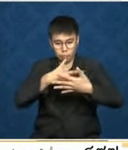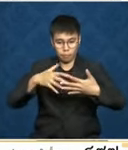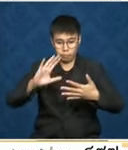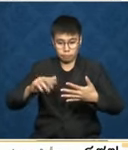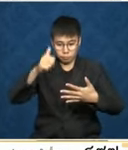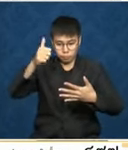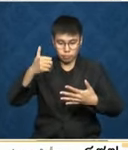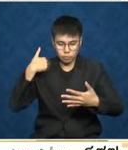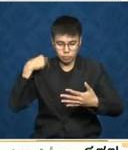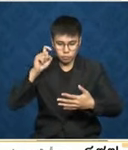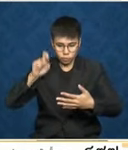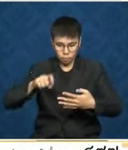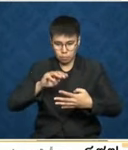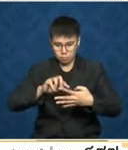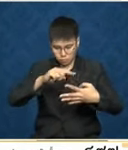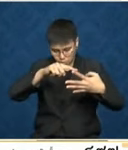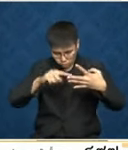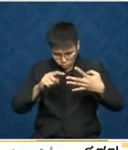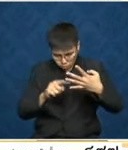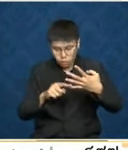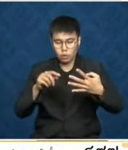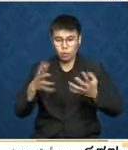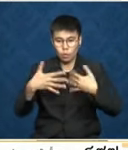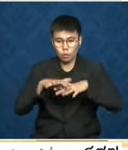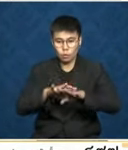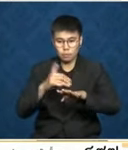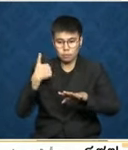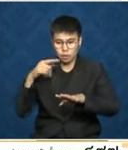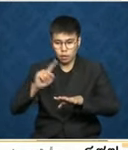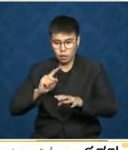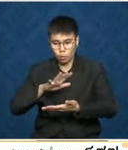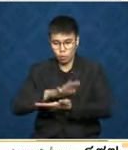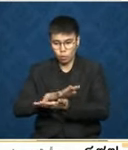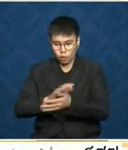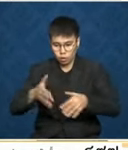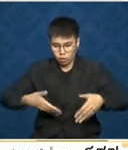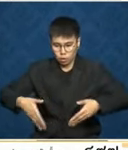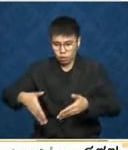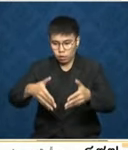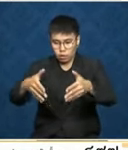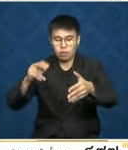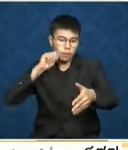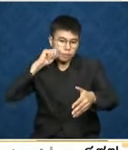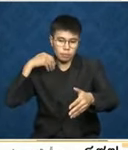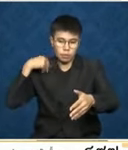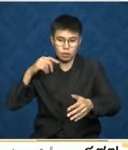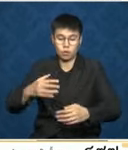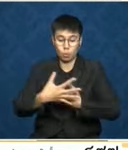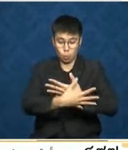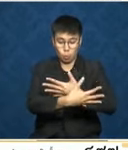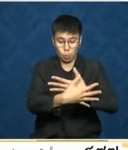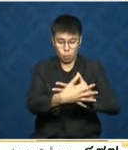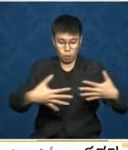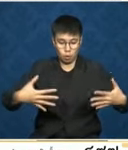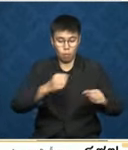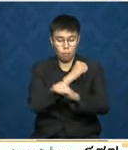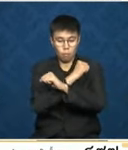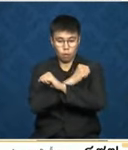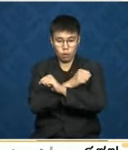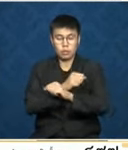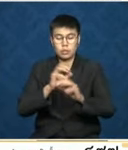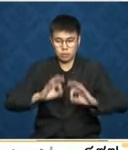ประกอบทั้ง 4ร่วมด้วยนะครับเพราะตลอดแนวโรงเรียนเป็นคลองขนาดใหญ่รัจึงเป็นสิ่งสำคัญการตั้งงบประมาณซึ่งไม่สอดคล้องสร้างความ